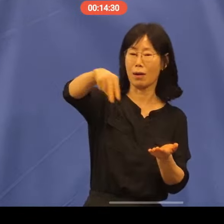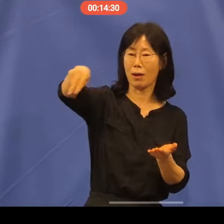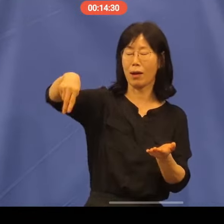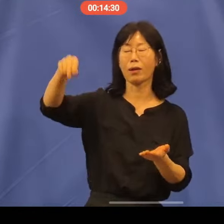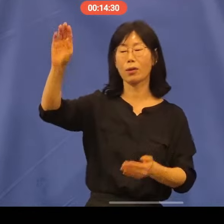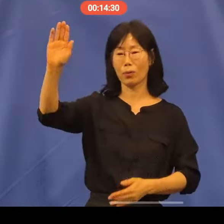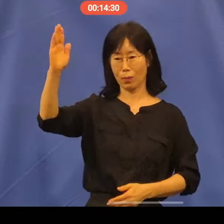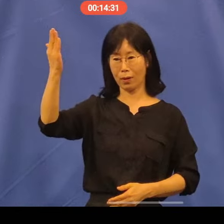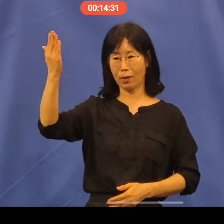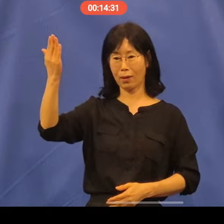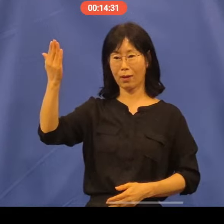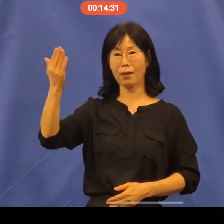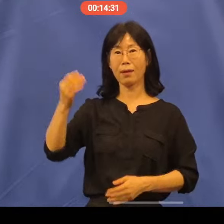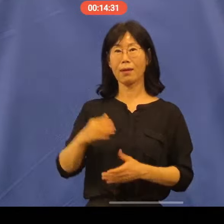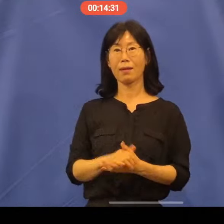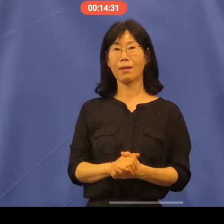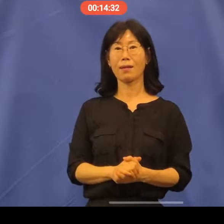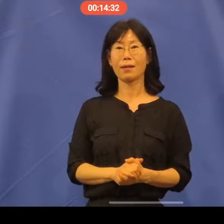알면 의미가 생겨요.